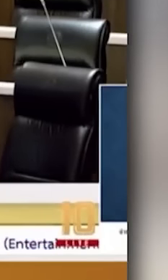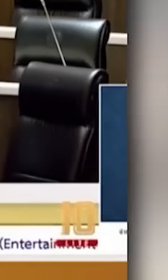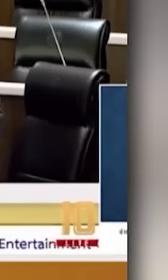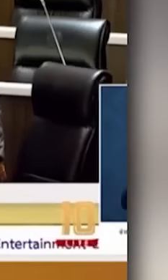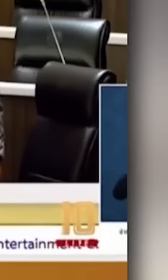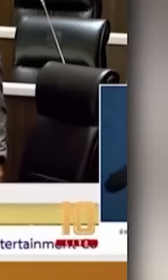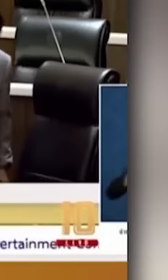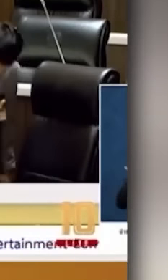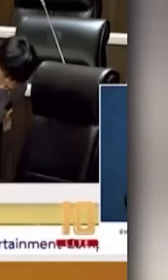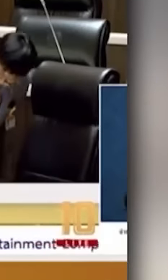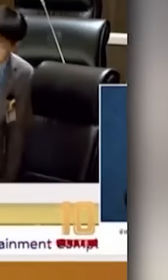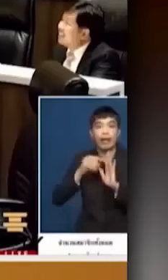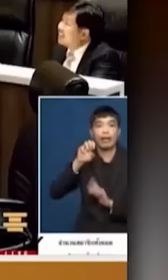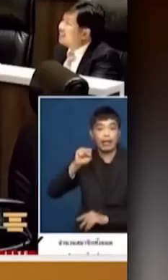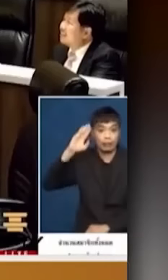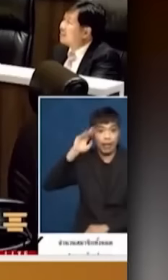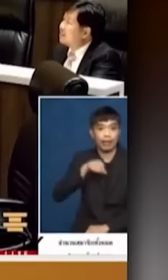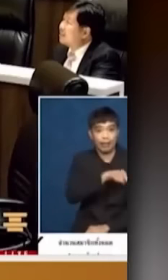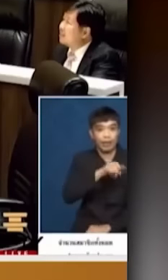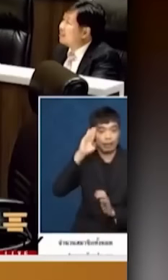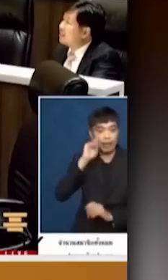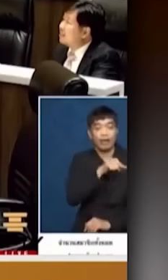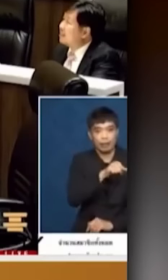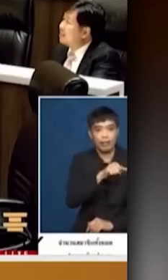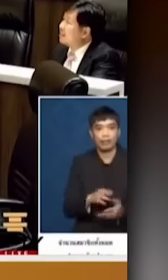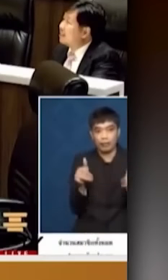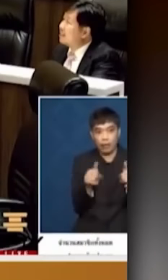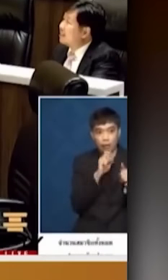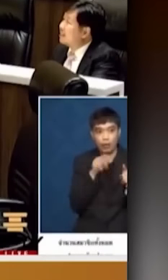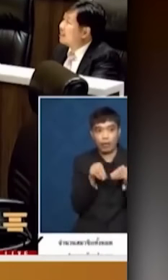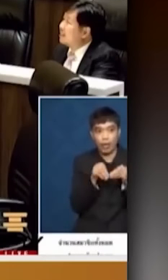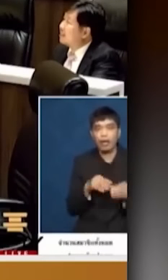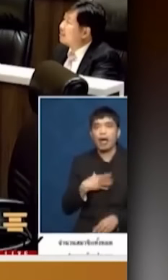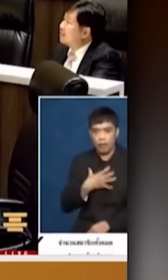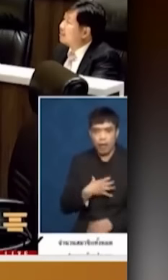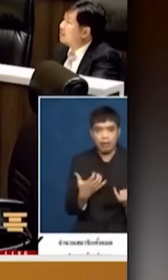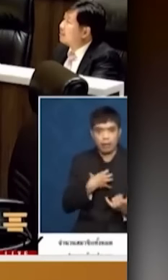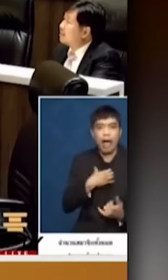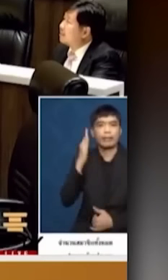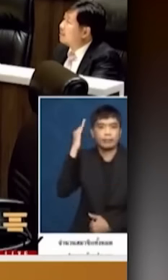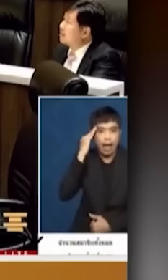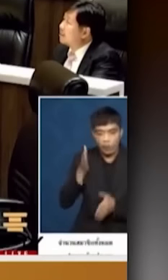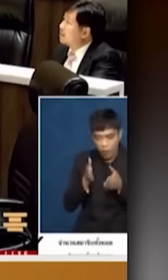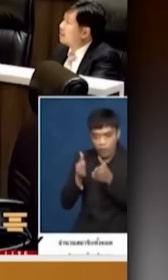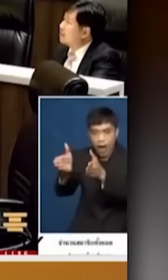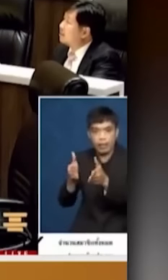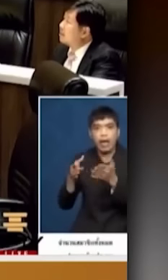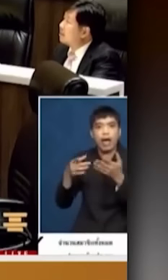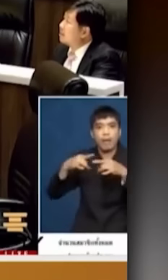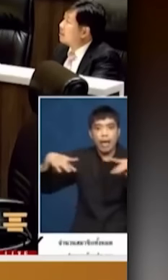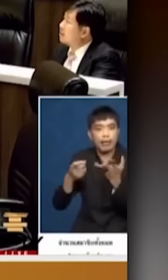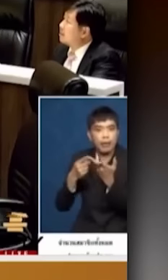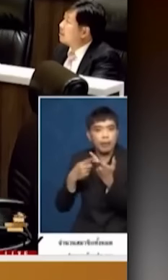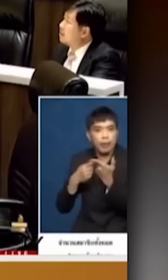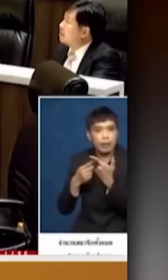มครับ เสนอเลยนะครับ ผมก็อยากรู้ครับวันนี้ผมอยู่ผมก็อยากรู้ว่าเพื่อนสมาชิกฝ่ายค้านเน ี่ ยจะนับองค์ประชุมยังไงผมขอเส